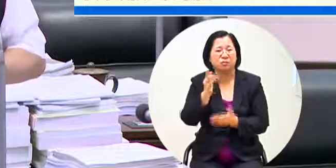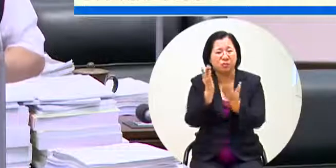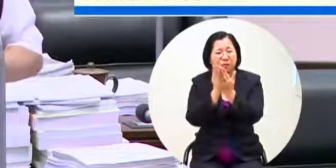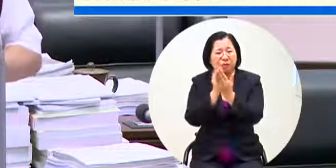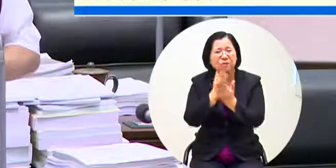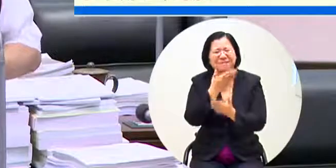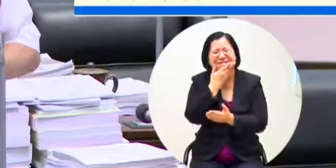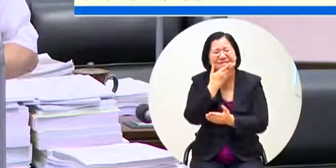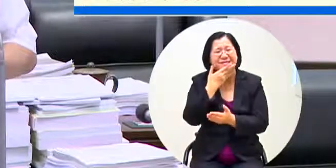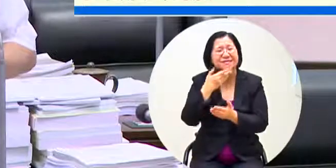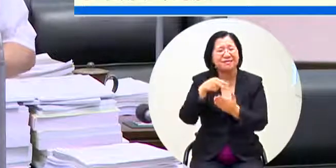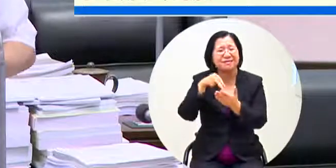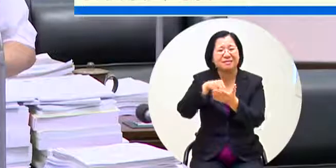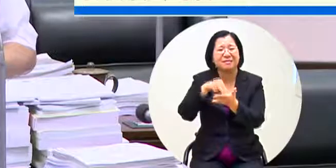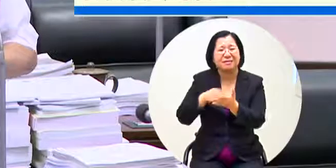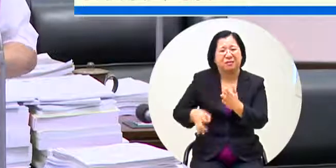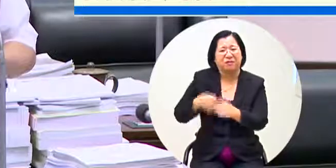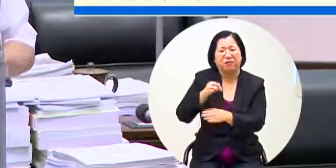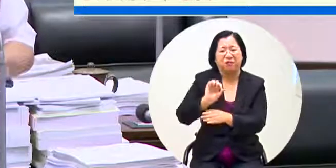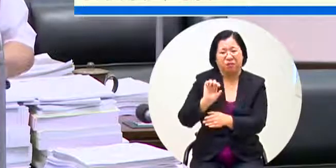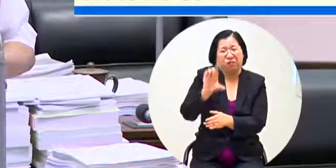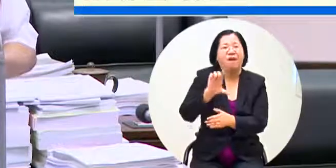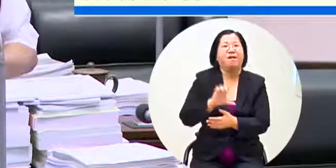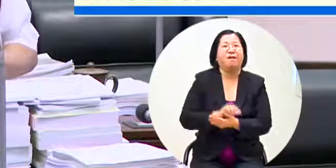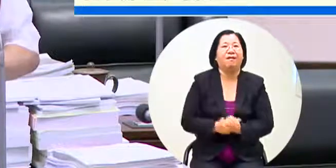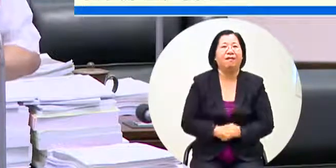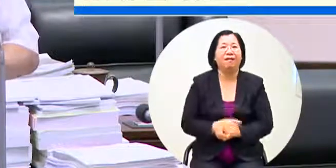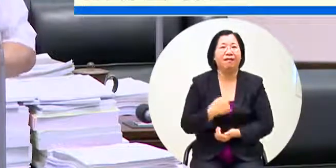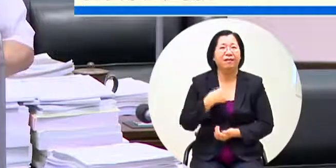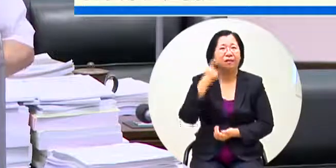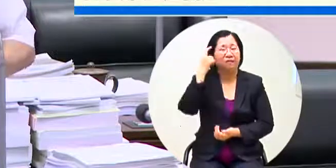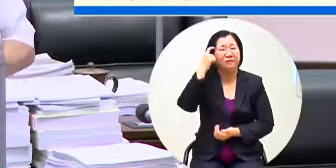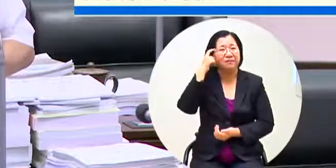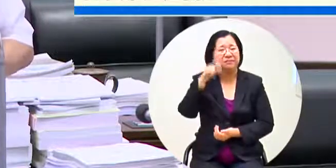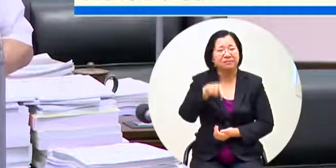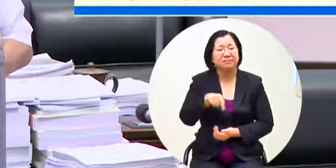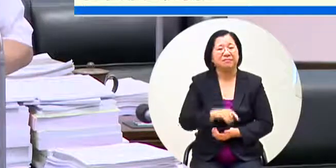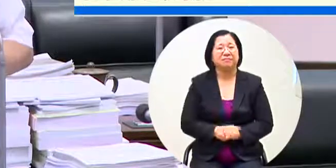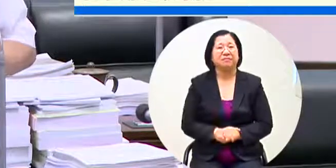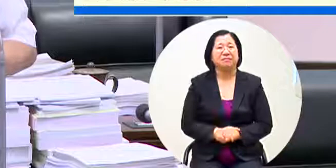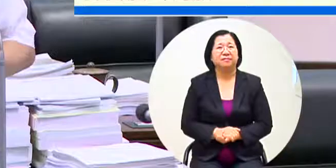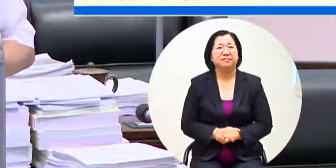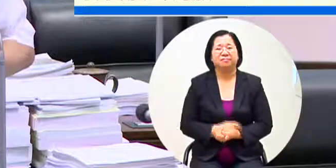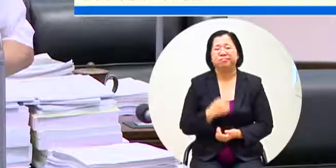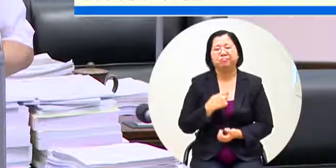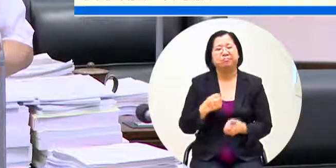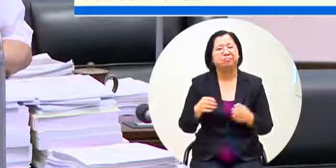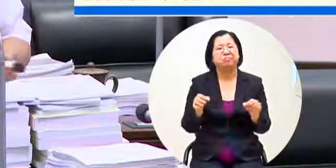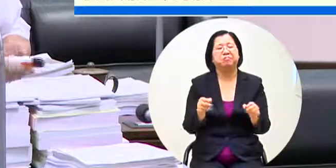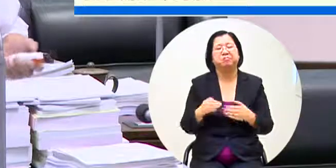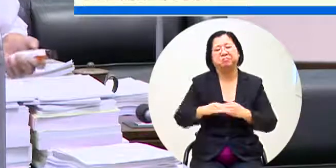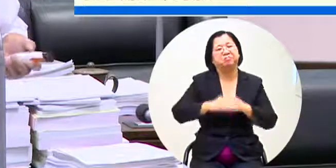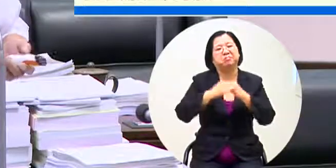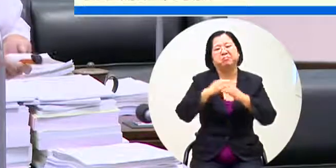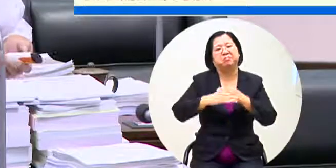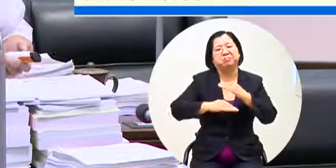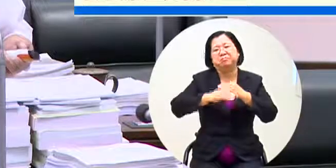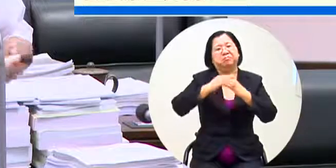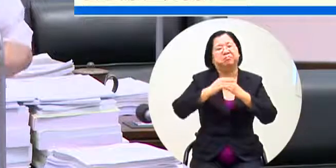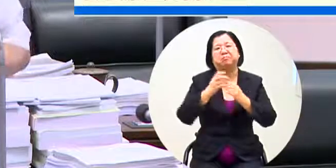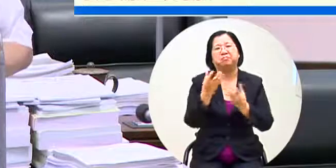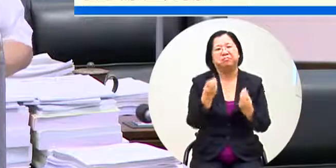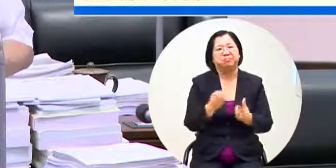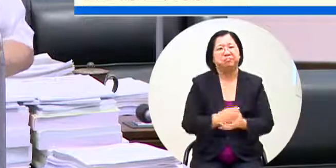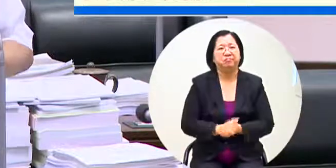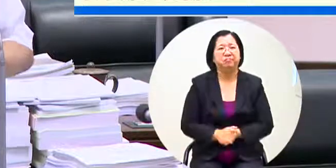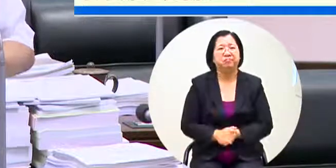这个费用。我想这是啊、一个这个不平等的这个待遇吼。啊，希望讲啊，咱市长吼啊，针